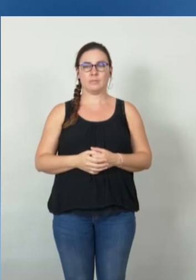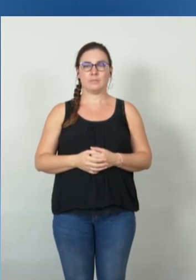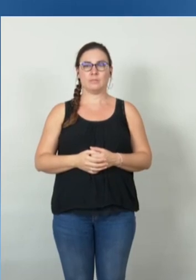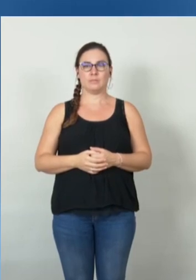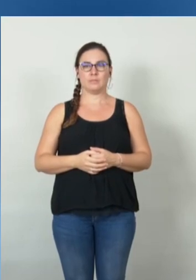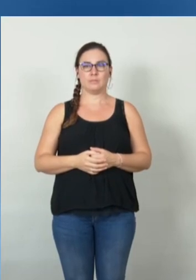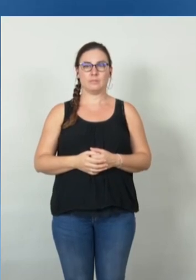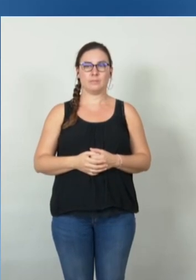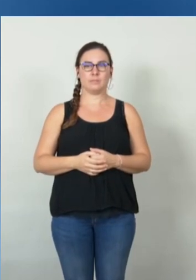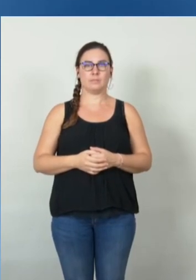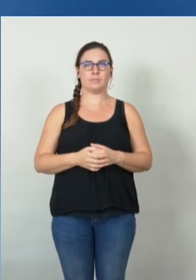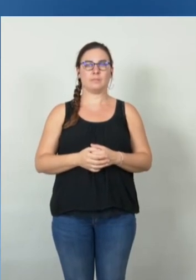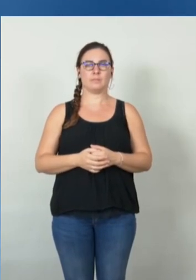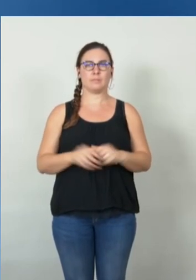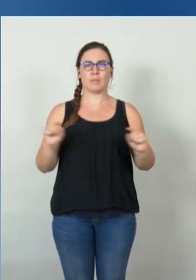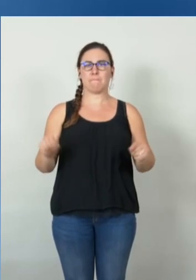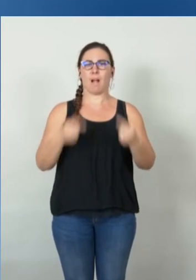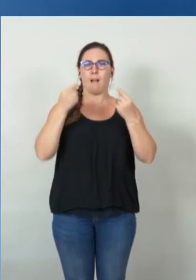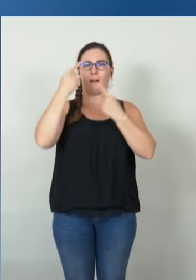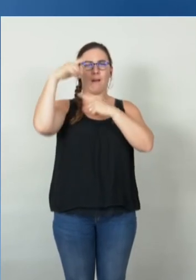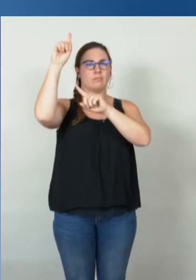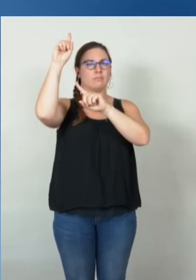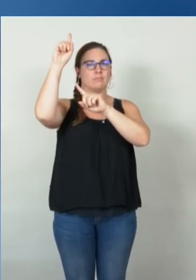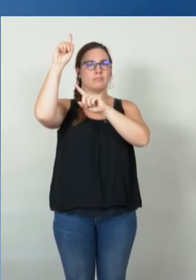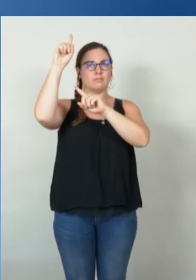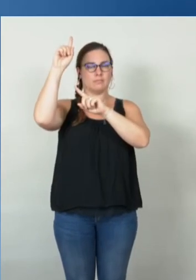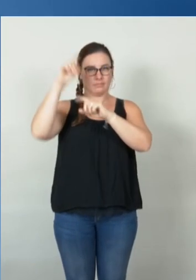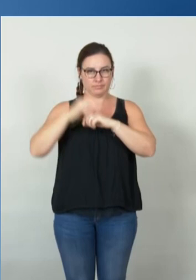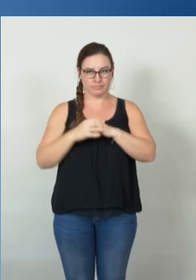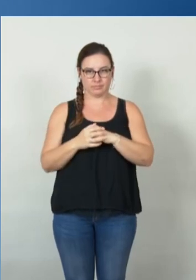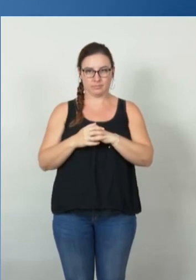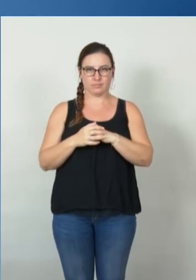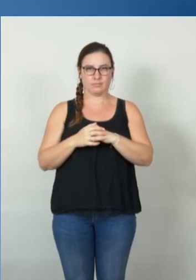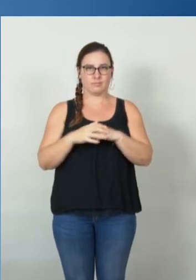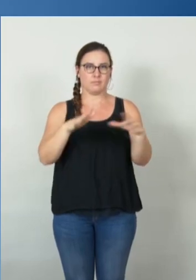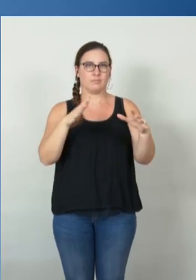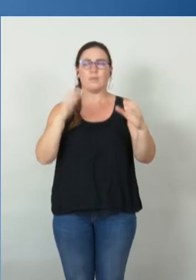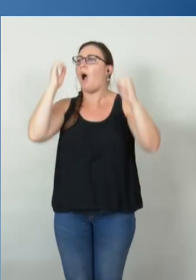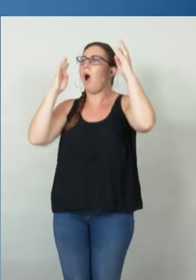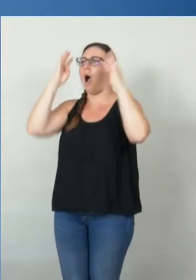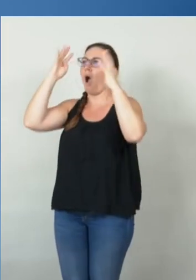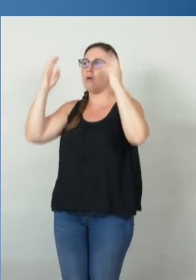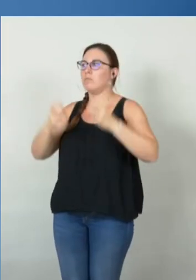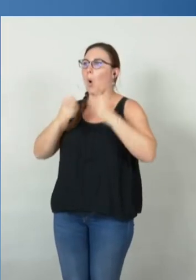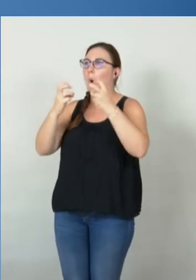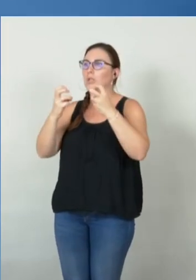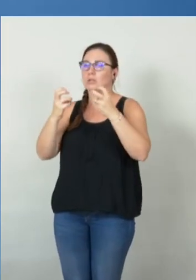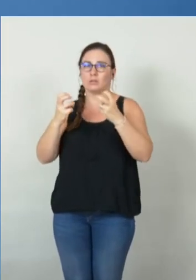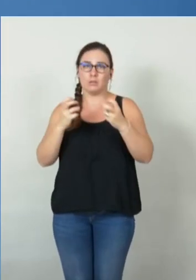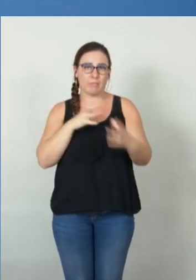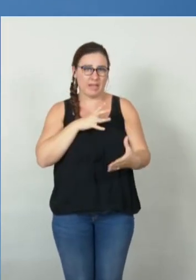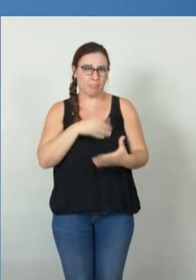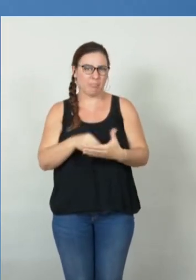les contentieux certains se sont émus de la hausse des contentieux tout en participant finalement